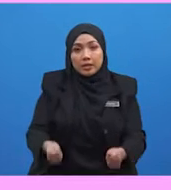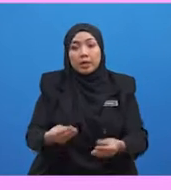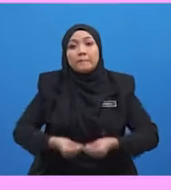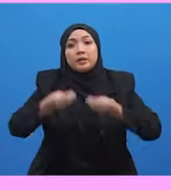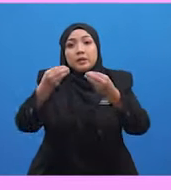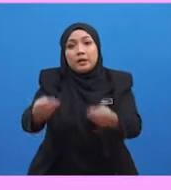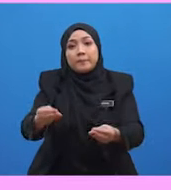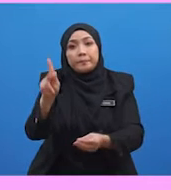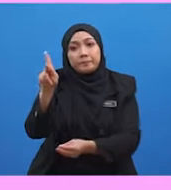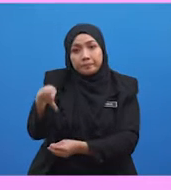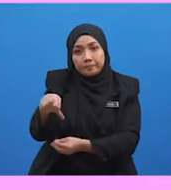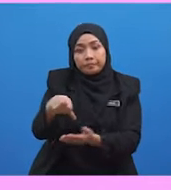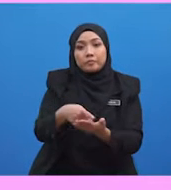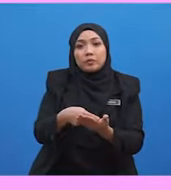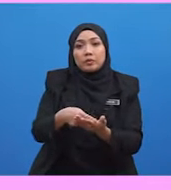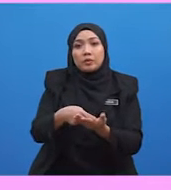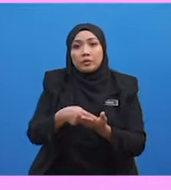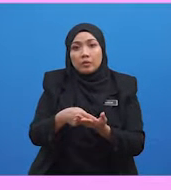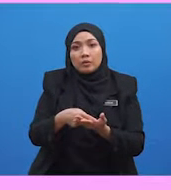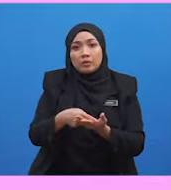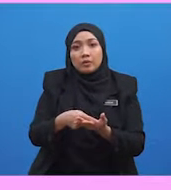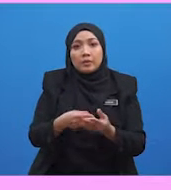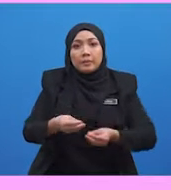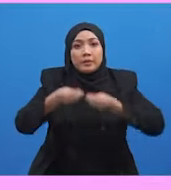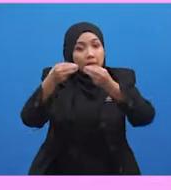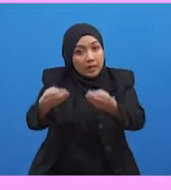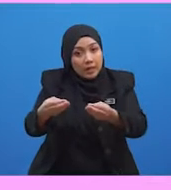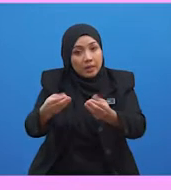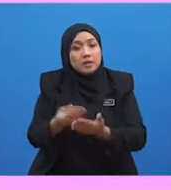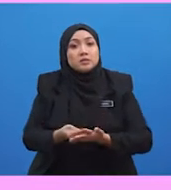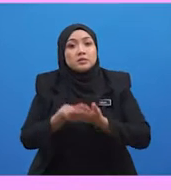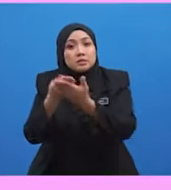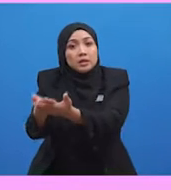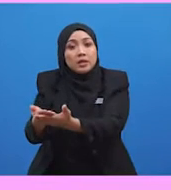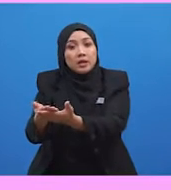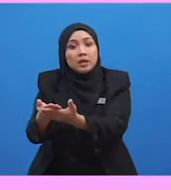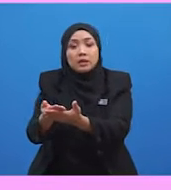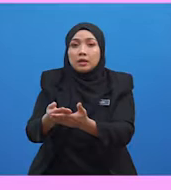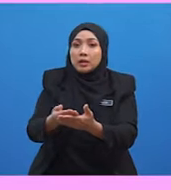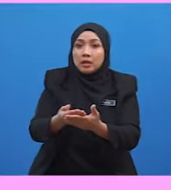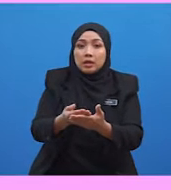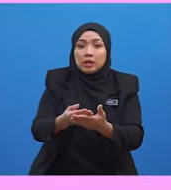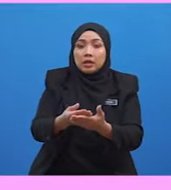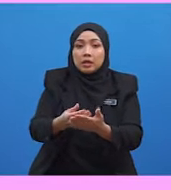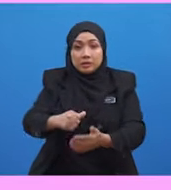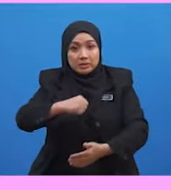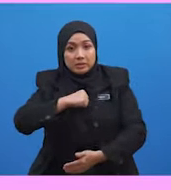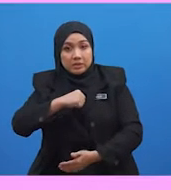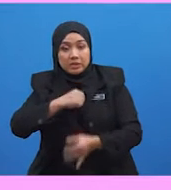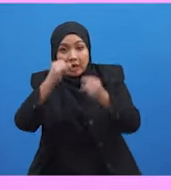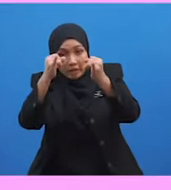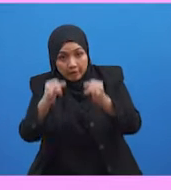untuk memberikan cadangan secara individu kerana keputusan dibuat